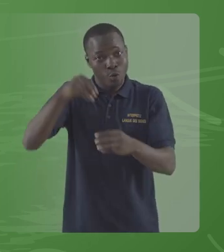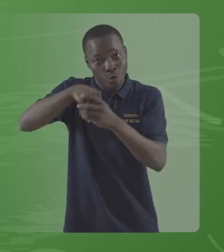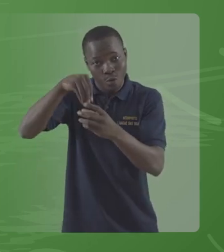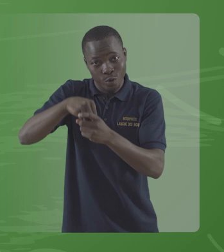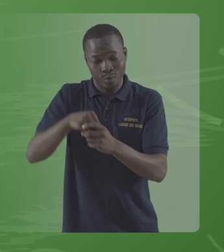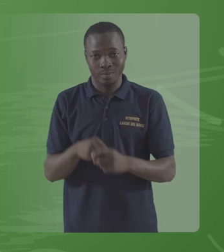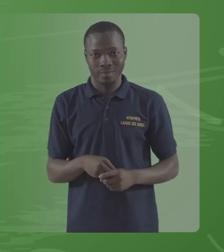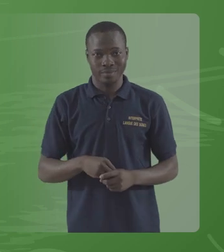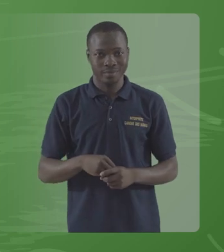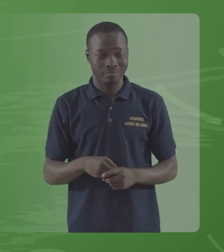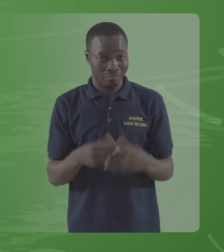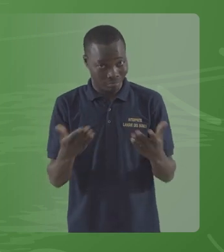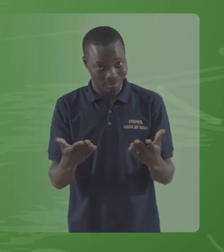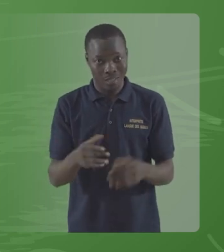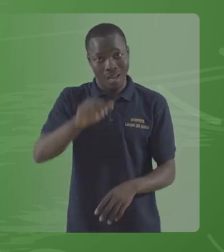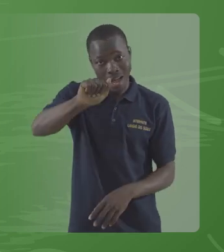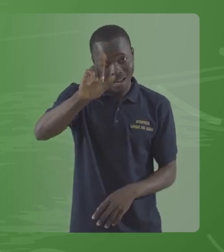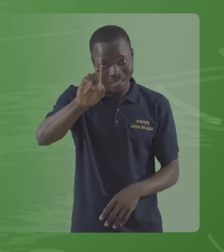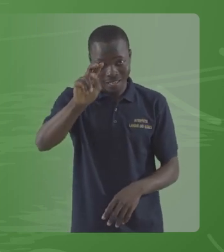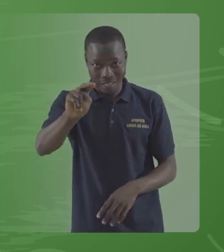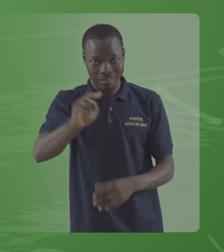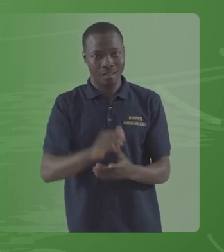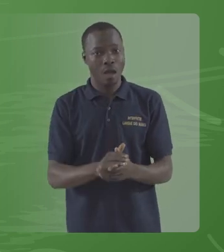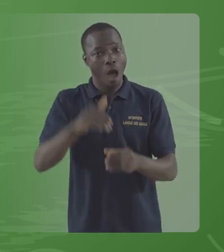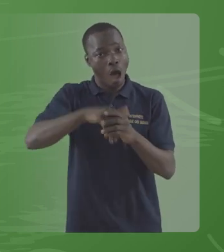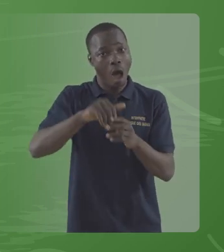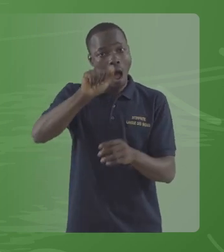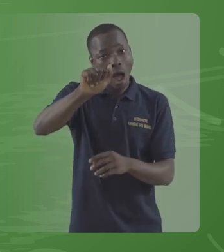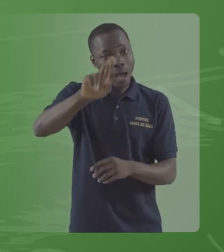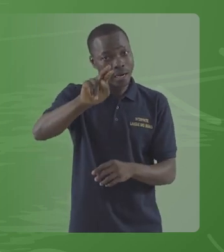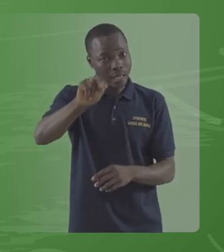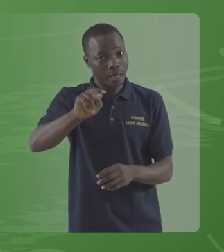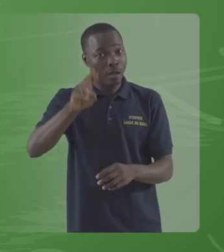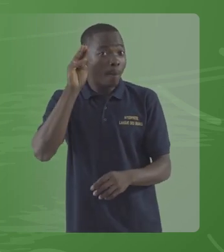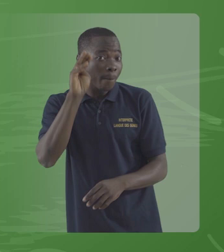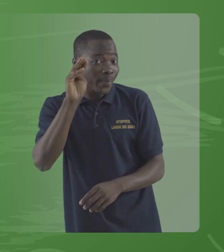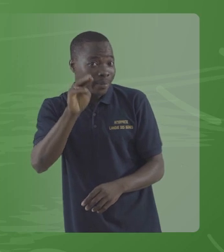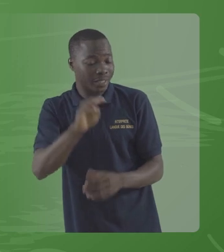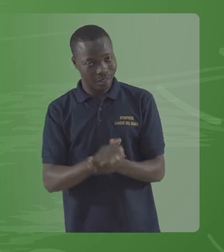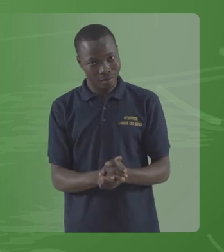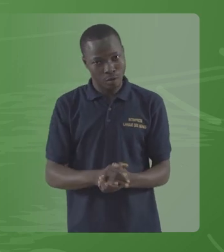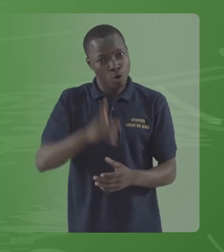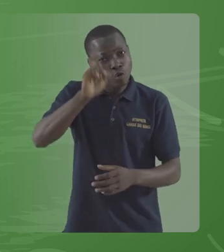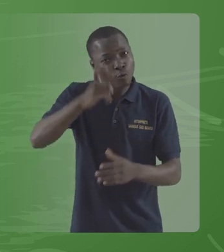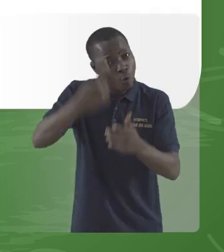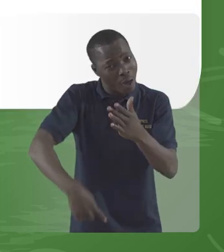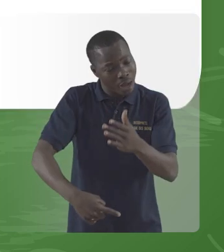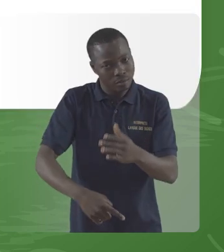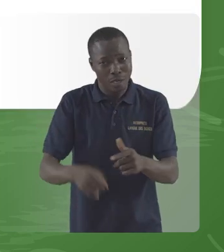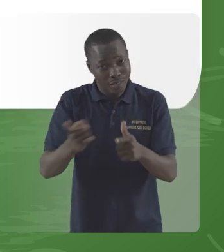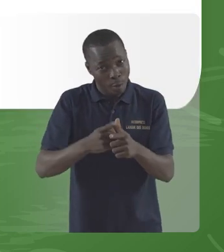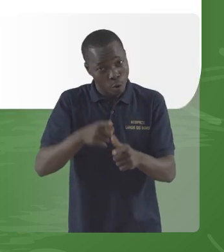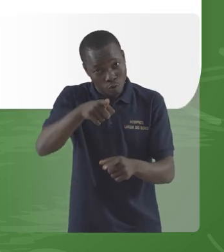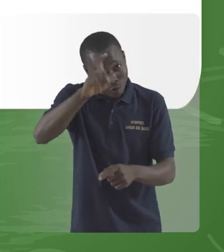contenue dans l'ADN en ARN messager, il y a une information que